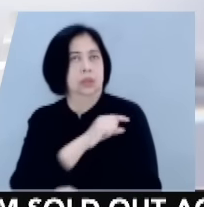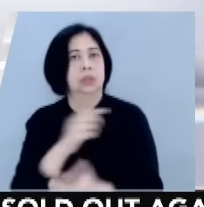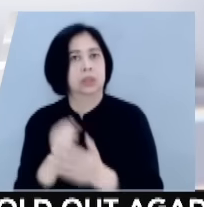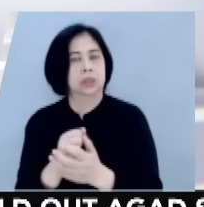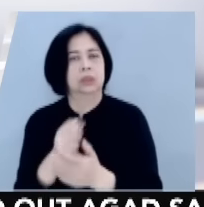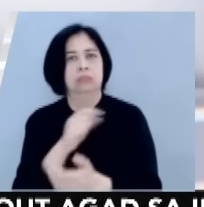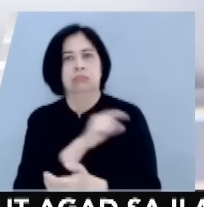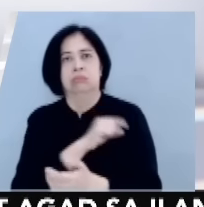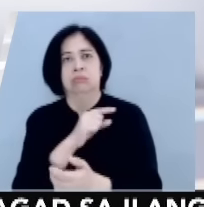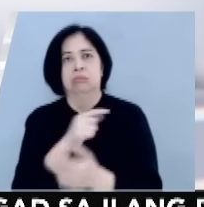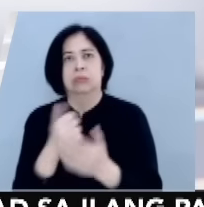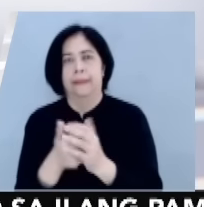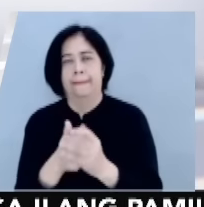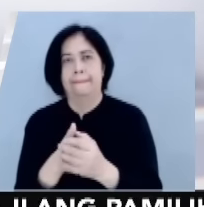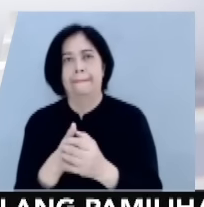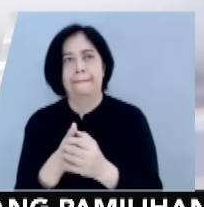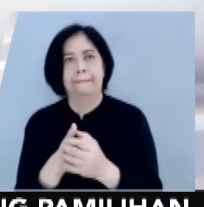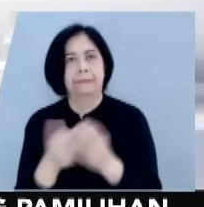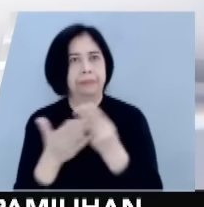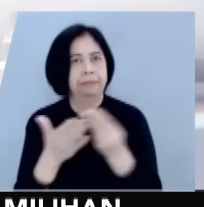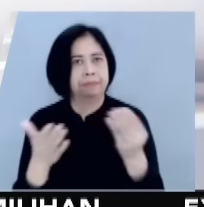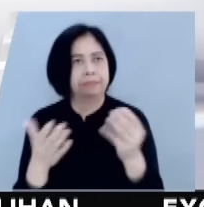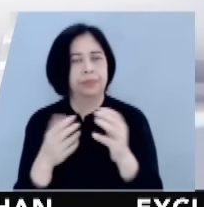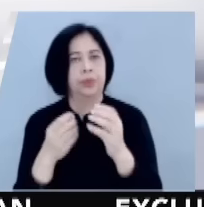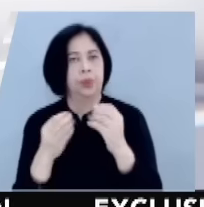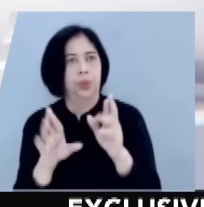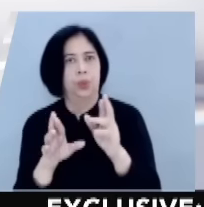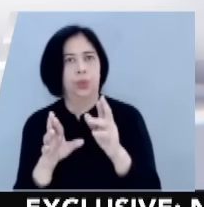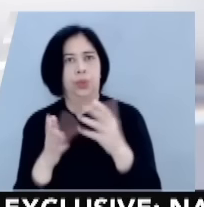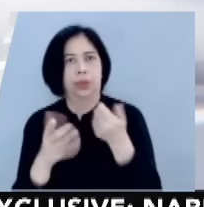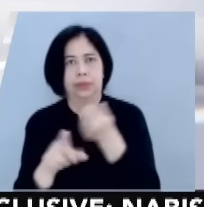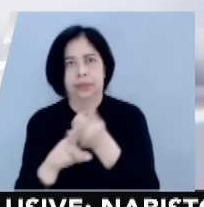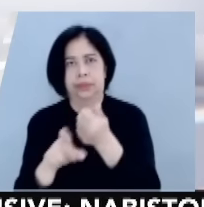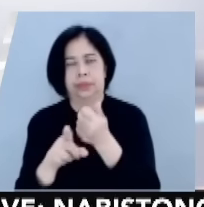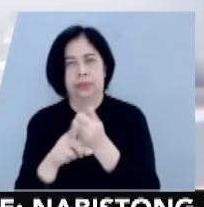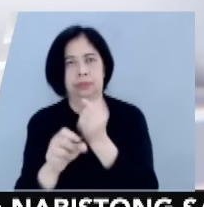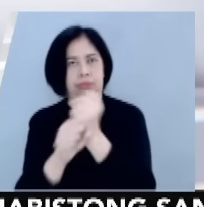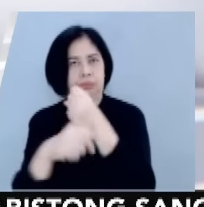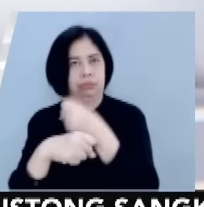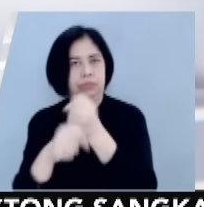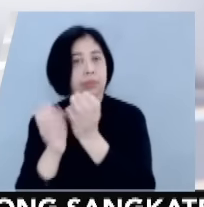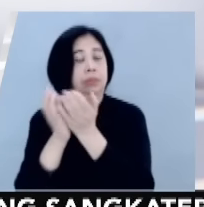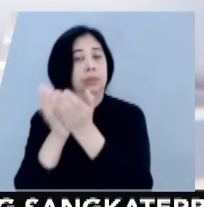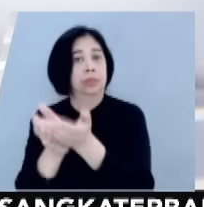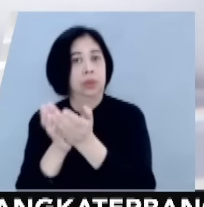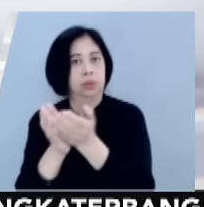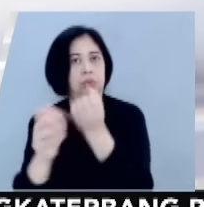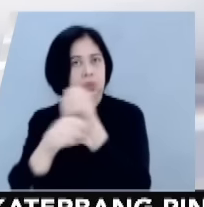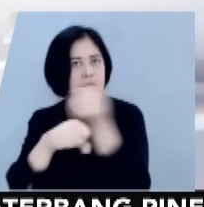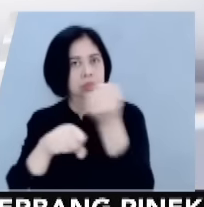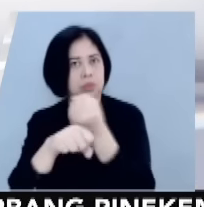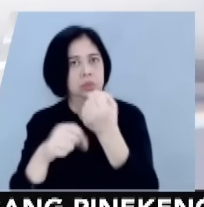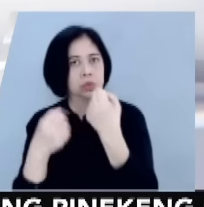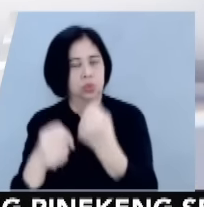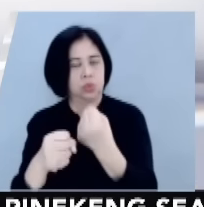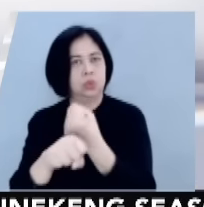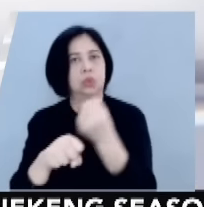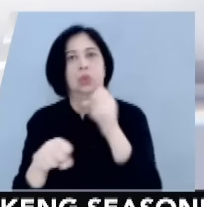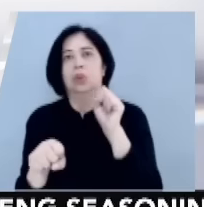mga materials or yung mismong pagkakagawa ng barko ay matibay. Nang sa gayon